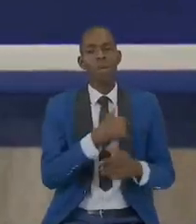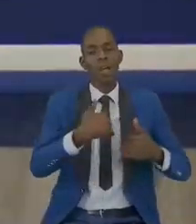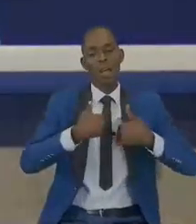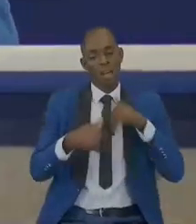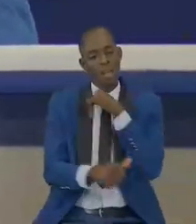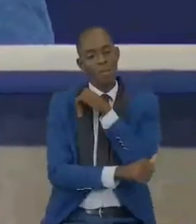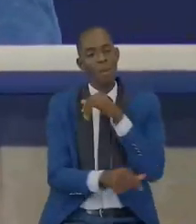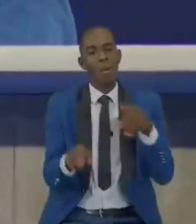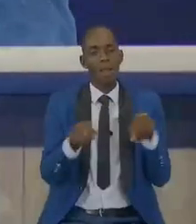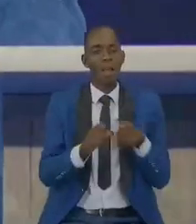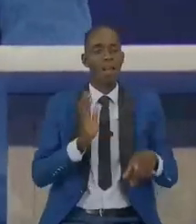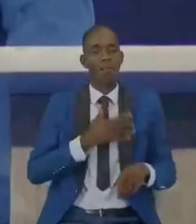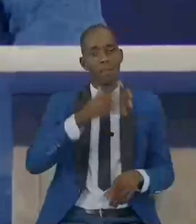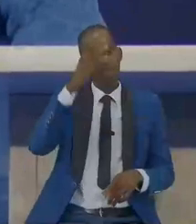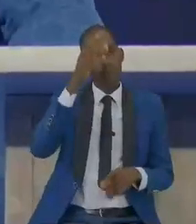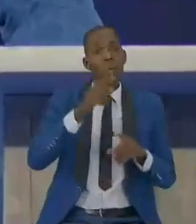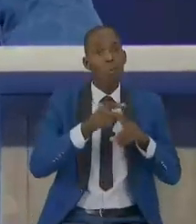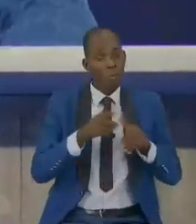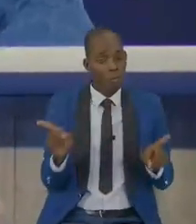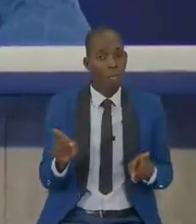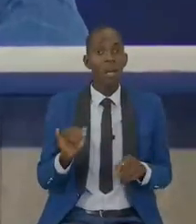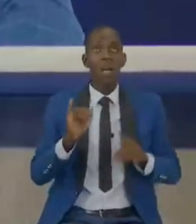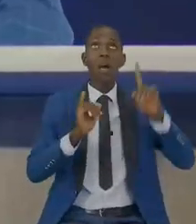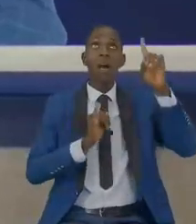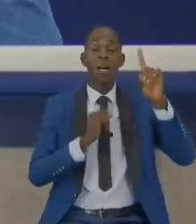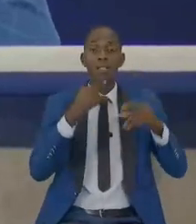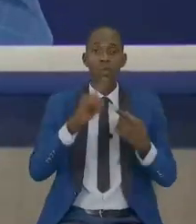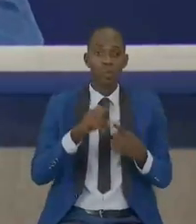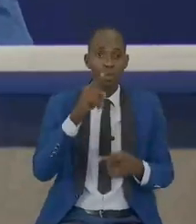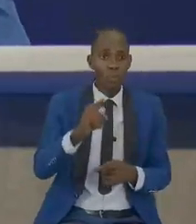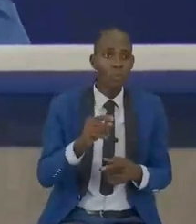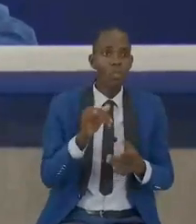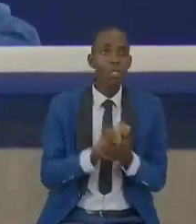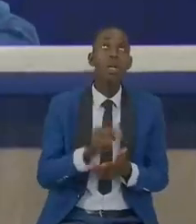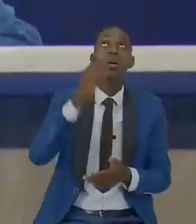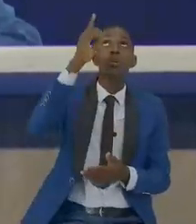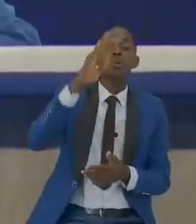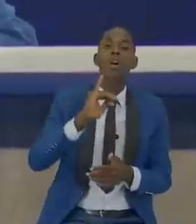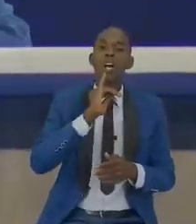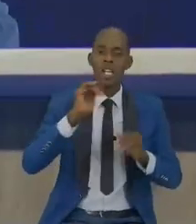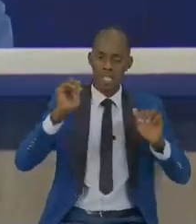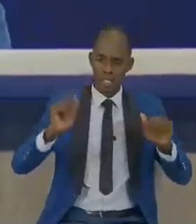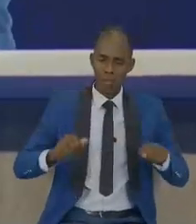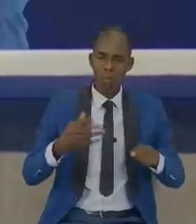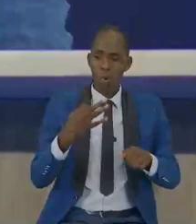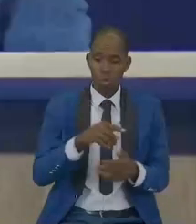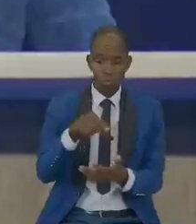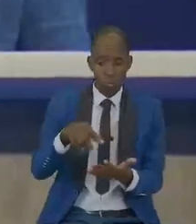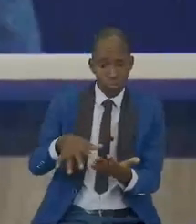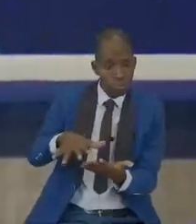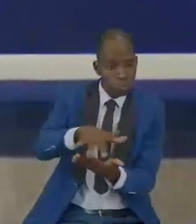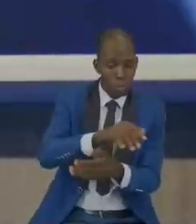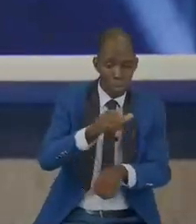avons Abraham pour père. Car je vous déclare que de ces